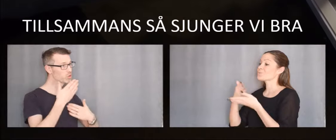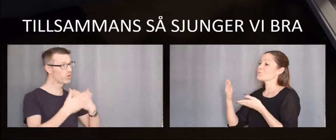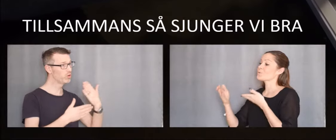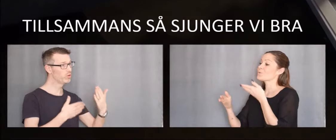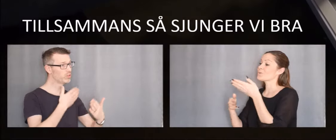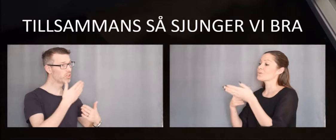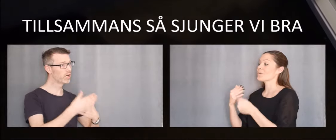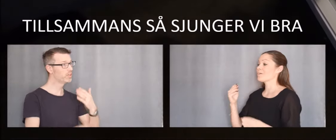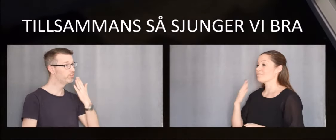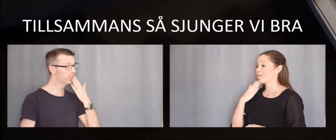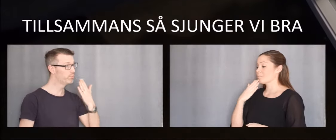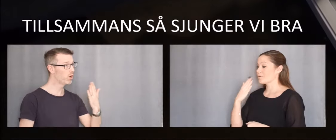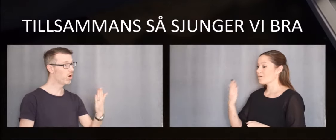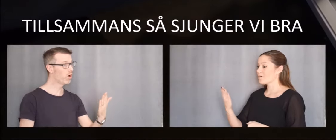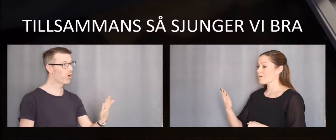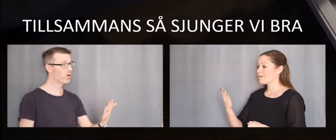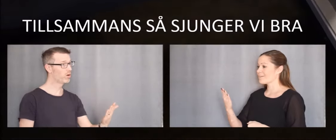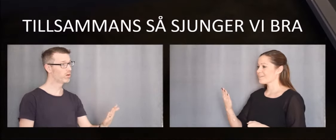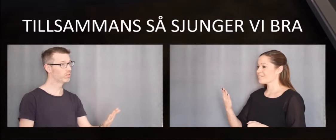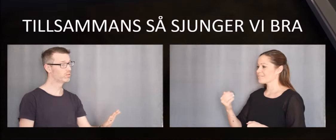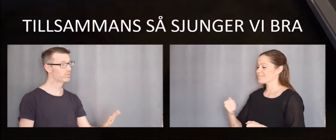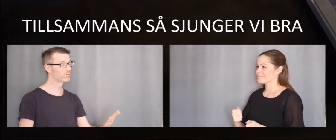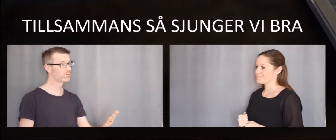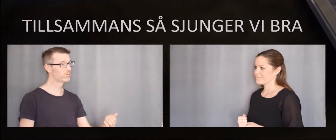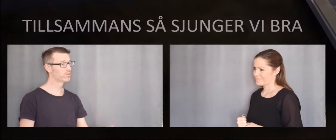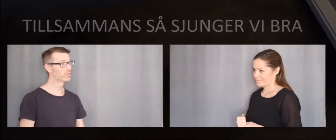Tillsammans så sjunger vi bra.